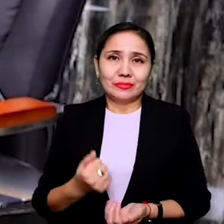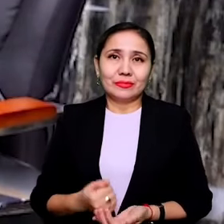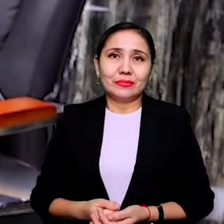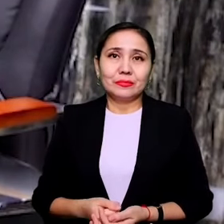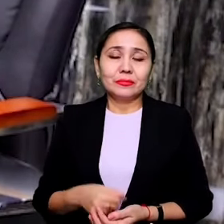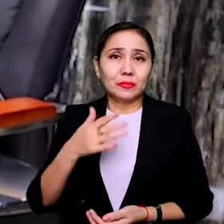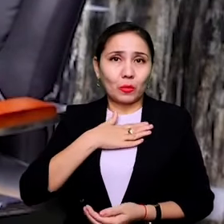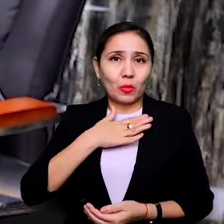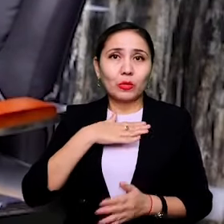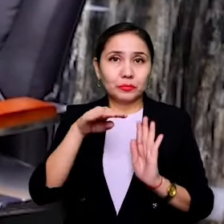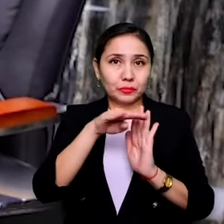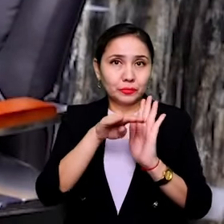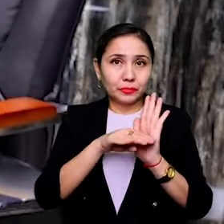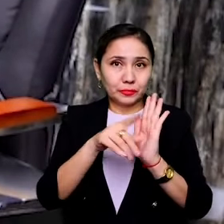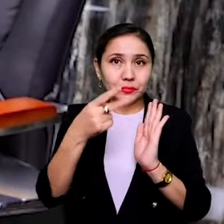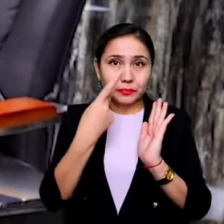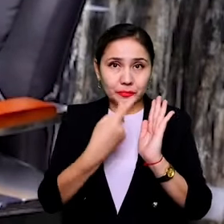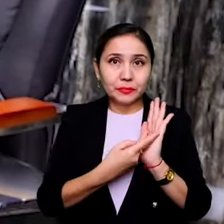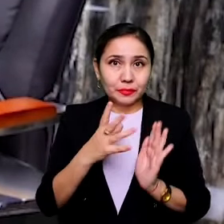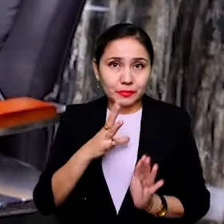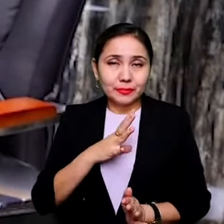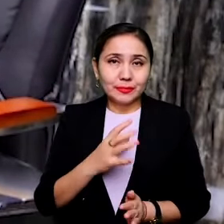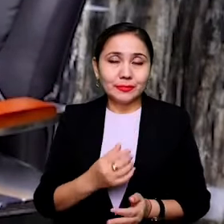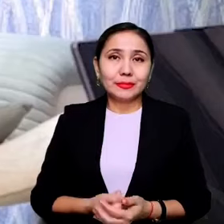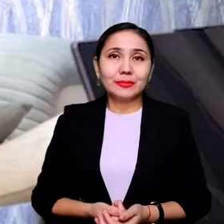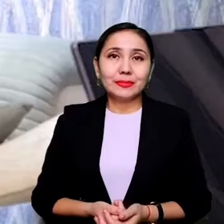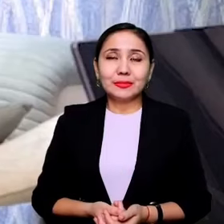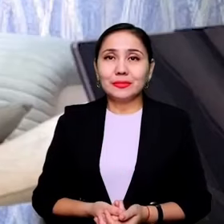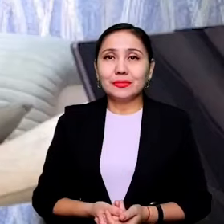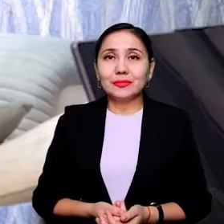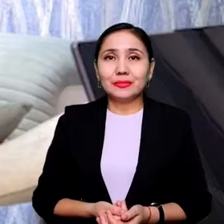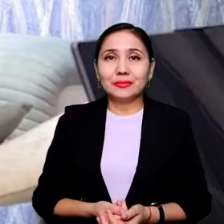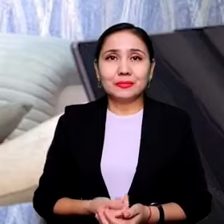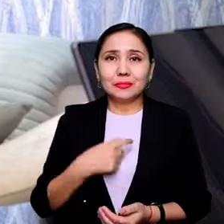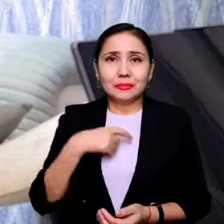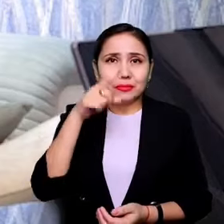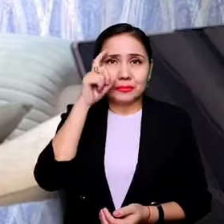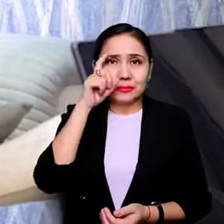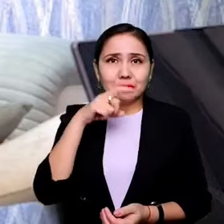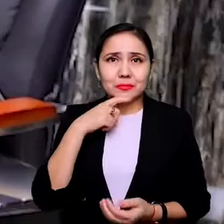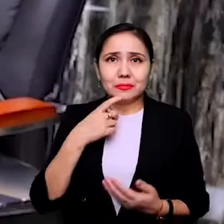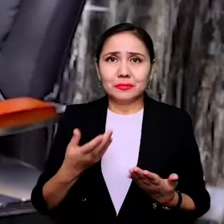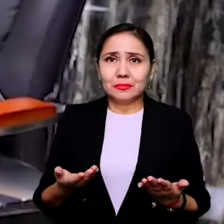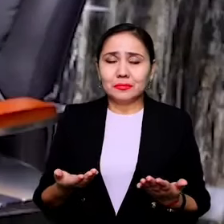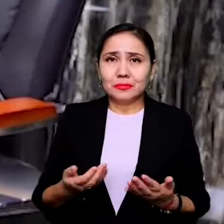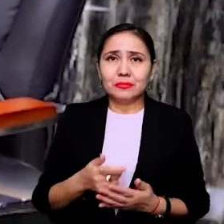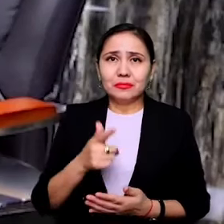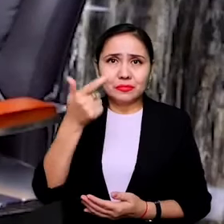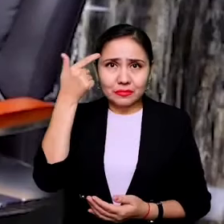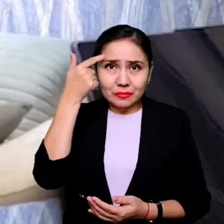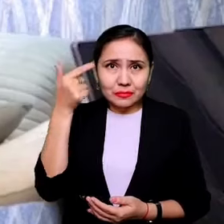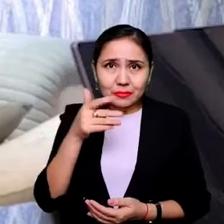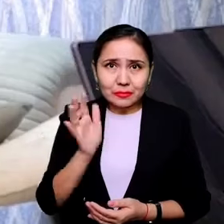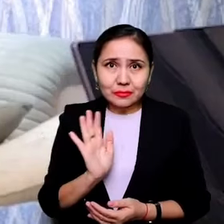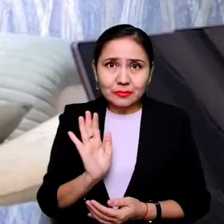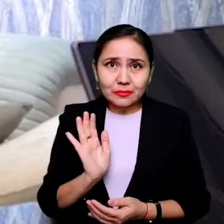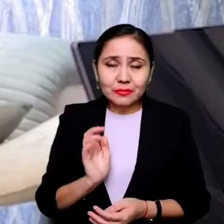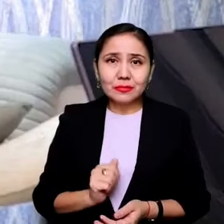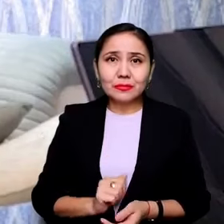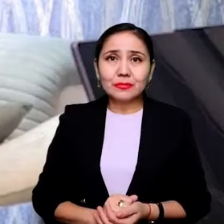Bizani talablarimiz bilan tanishib chiqdingizmi? Umuman tushunmadim. Savodingiz yo'qmi?